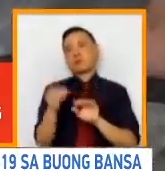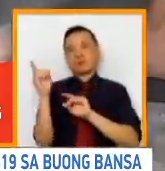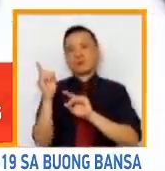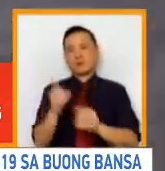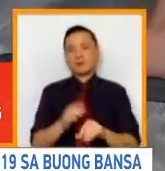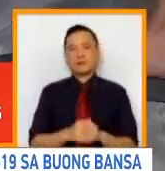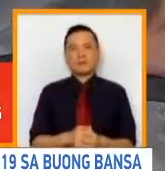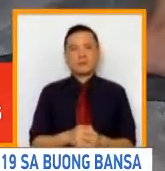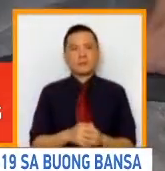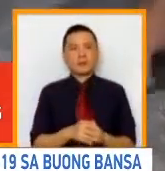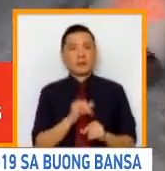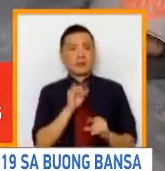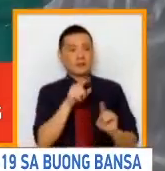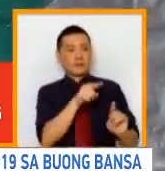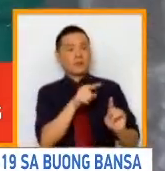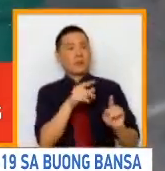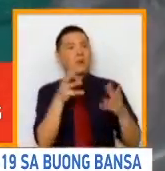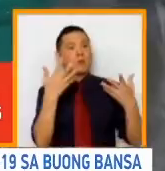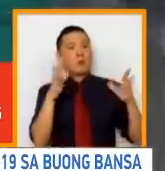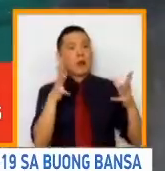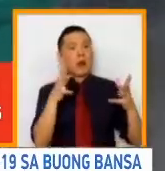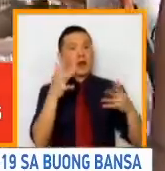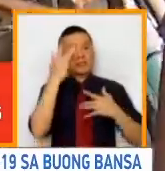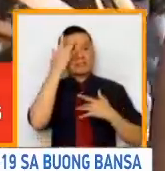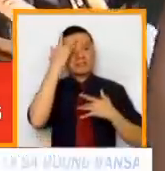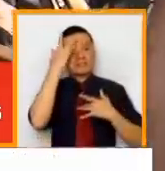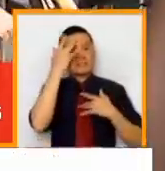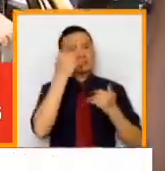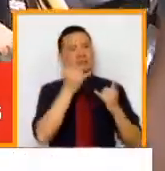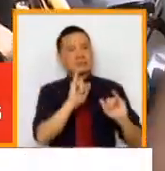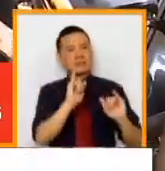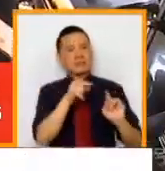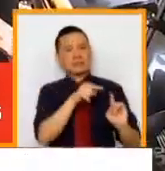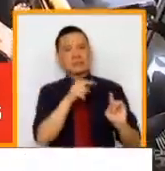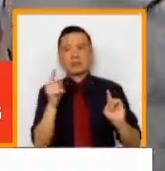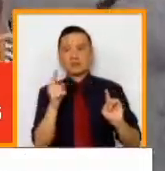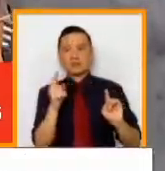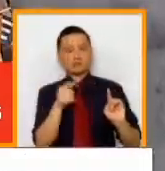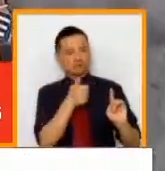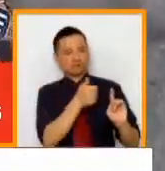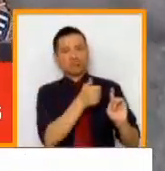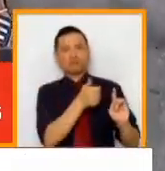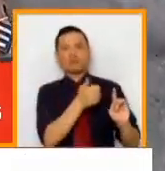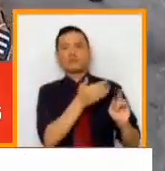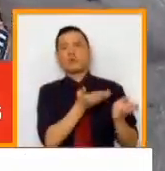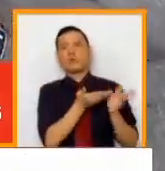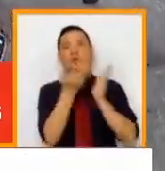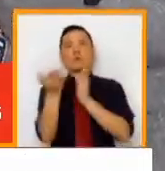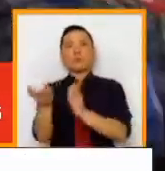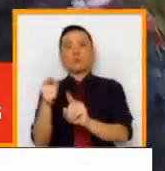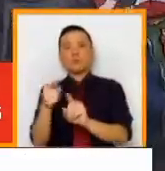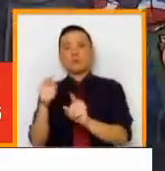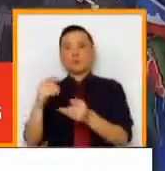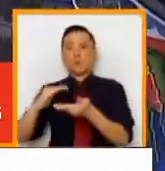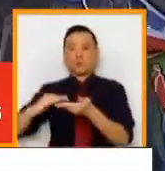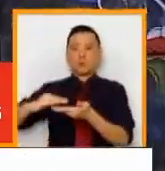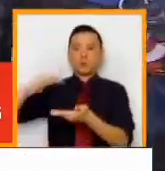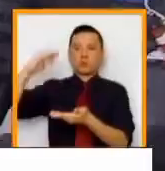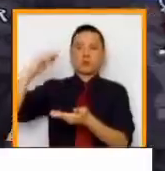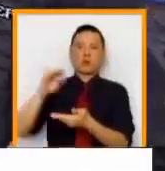pamilya ay nagpapa-refill na bilang bahagi ng paghahanda sakaling magkaroon ng emergency.